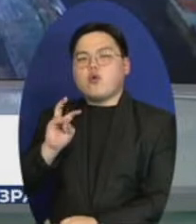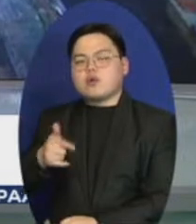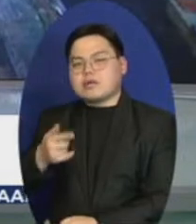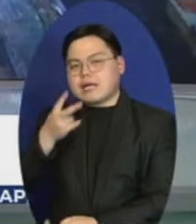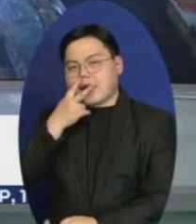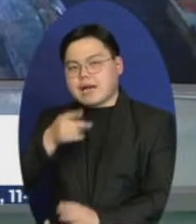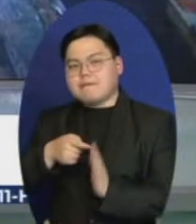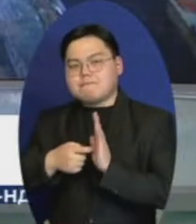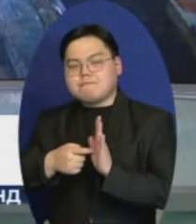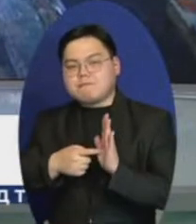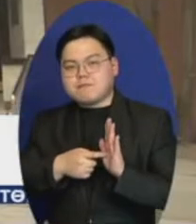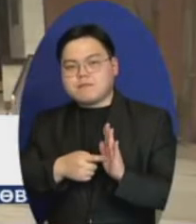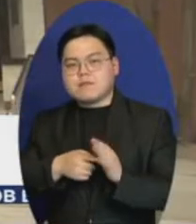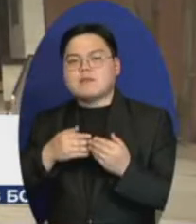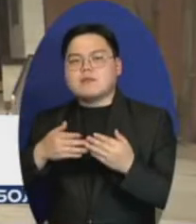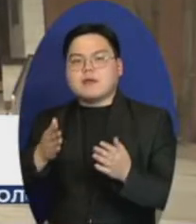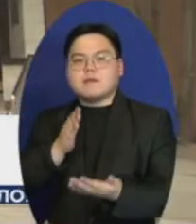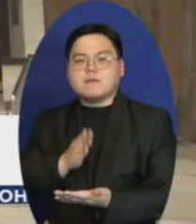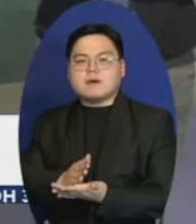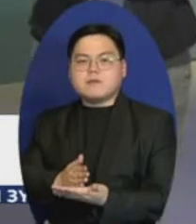хүртэл болголоо.